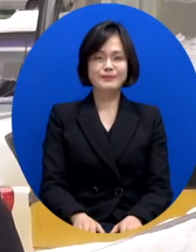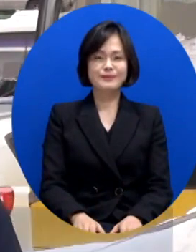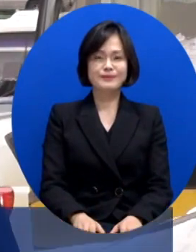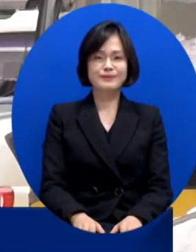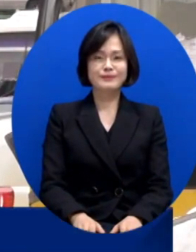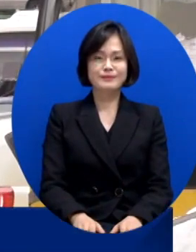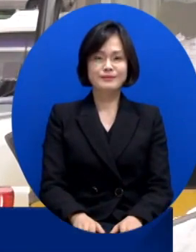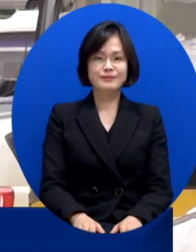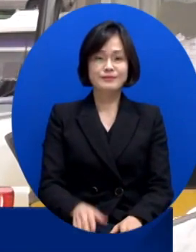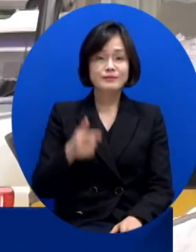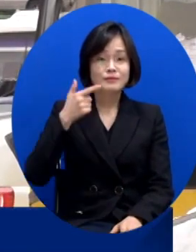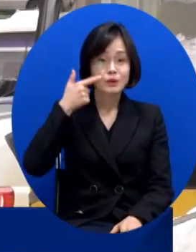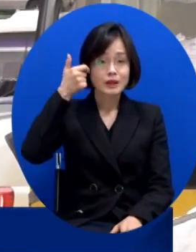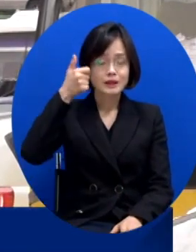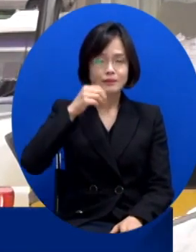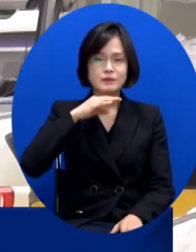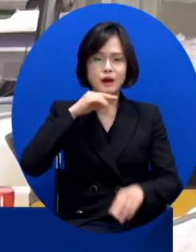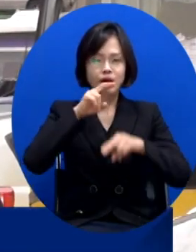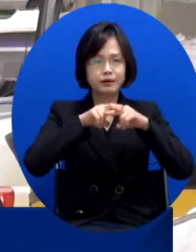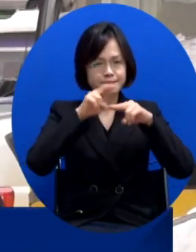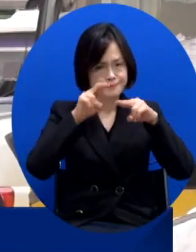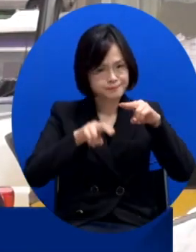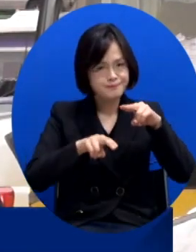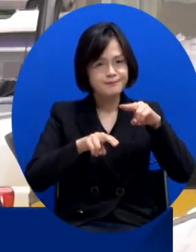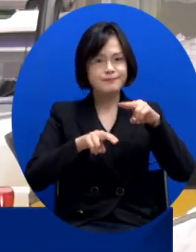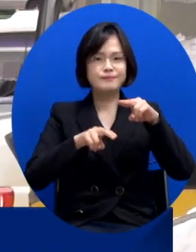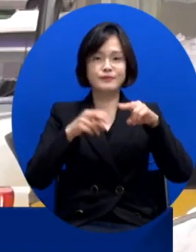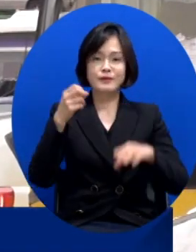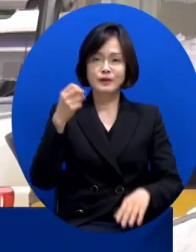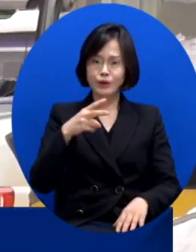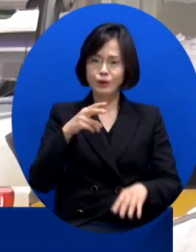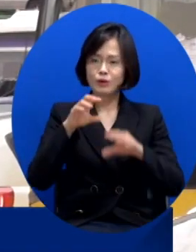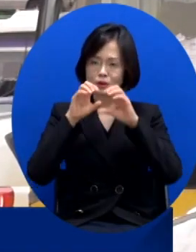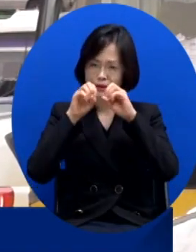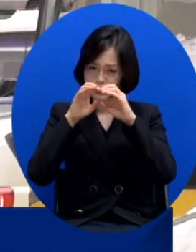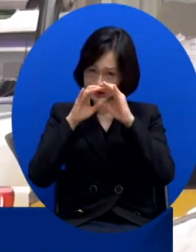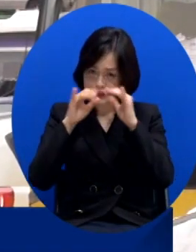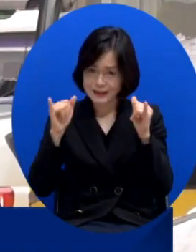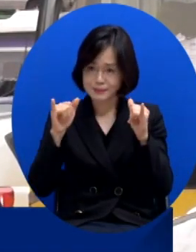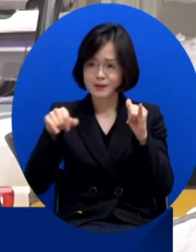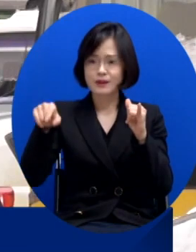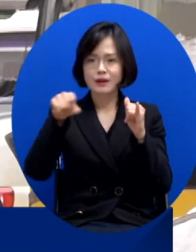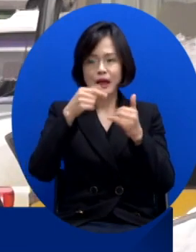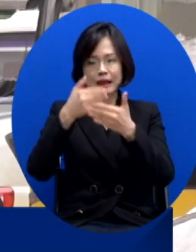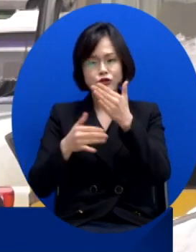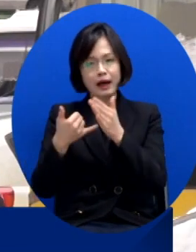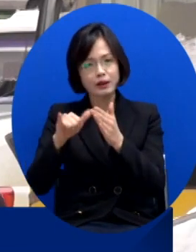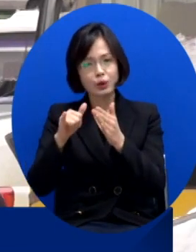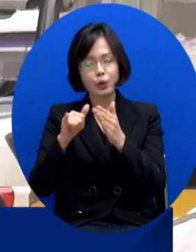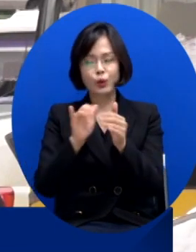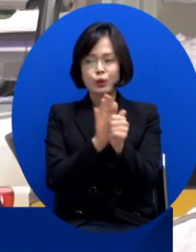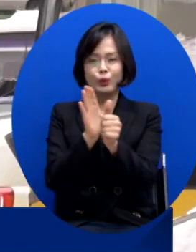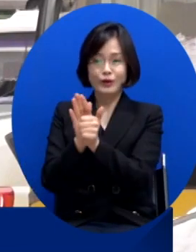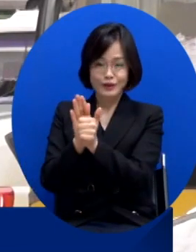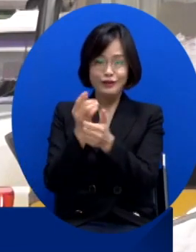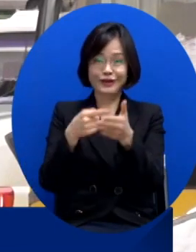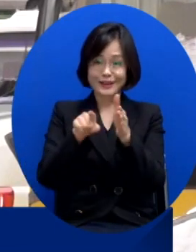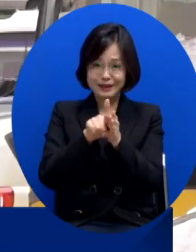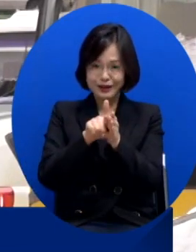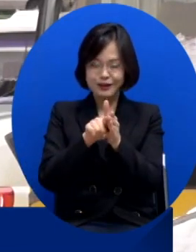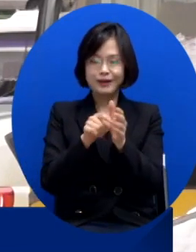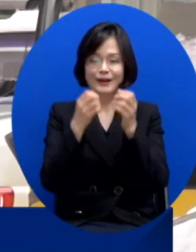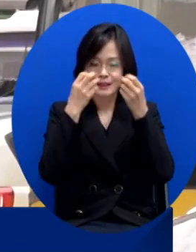많은 목회자와 많은 은퇴하신 그리고 어려운 목회자들을 도와드리기 위해서 만들어졌습니다. 폐차를